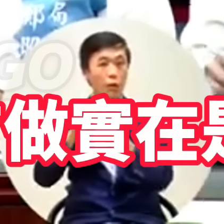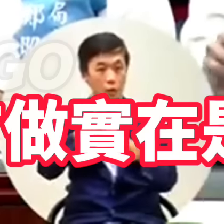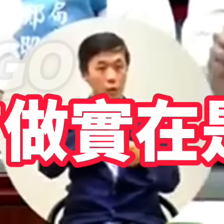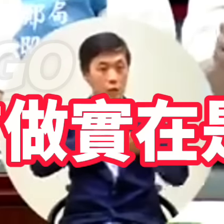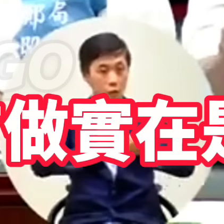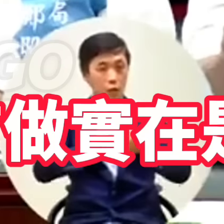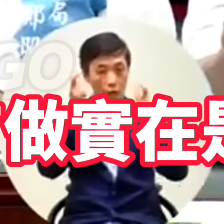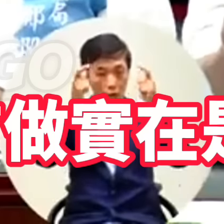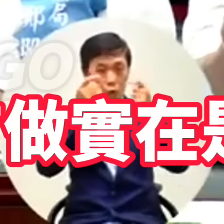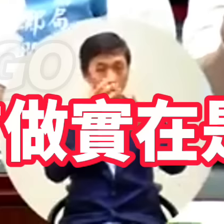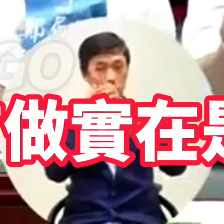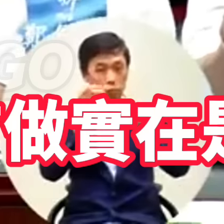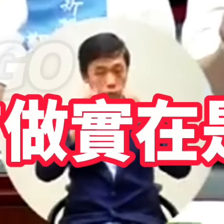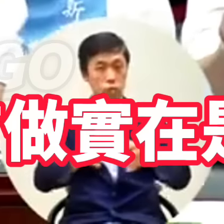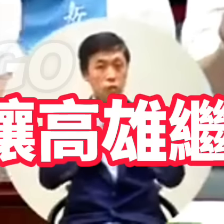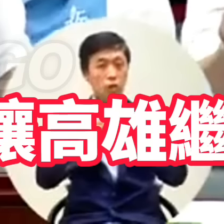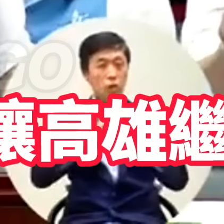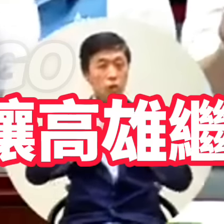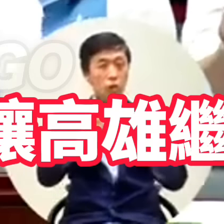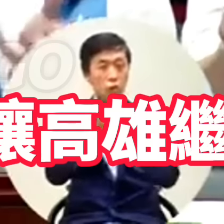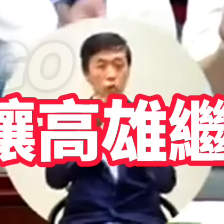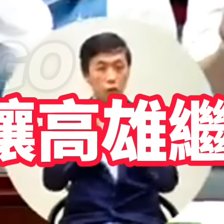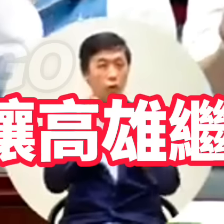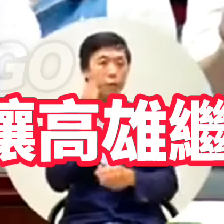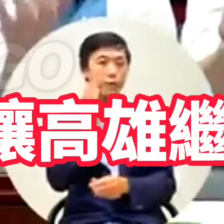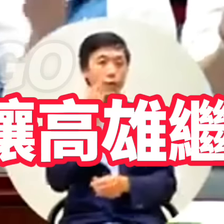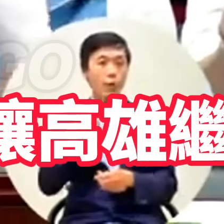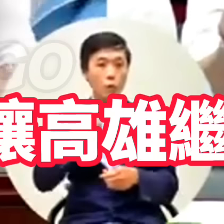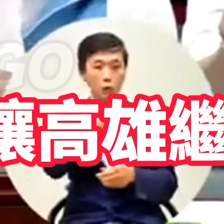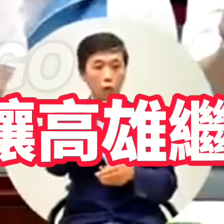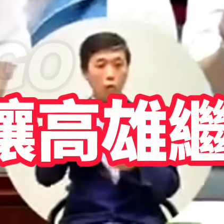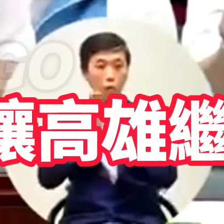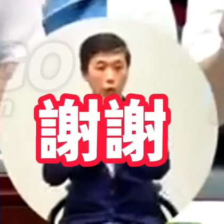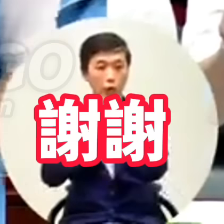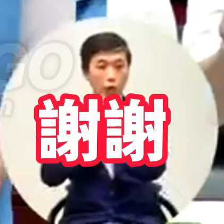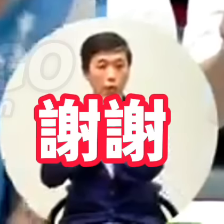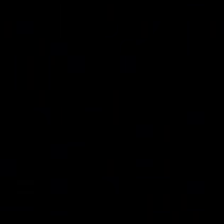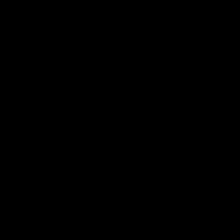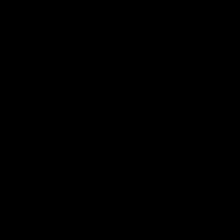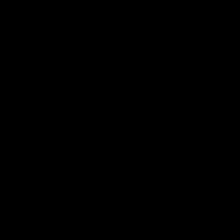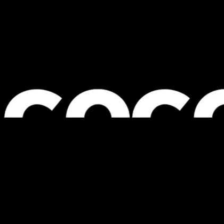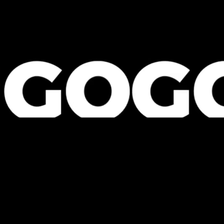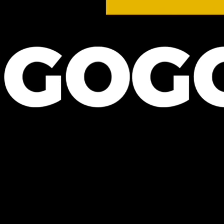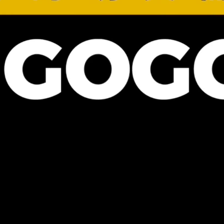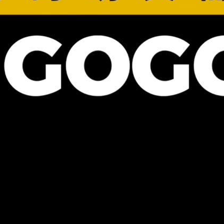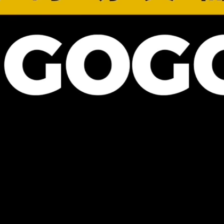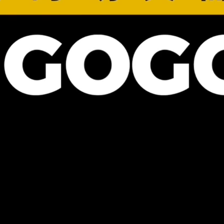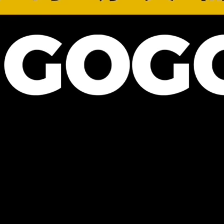现在没有做实在是太可惜，我们一定会让高雄继续发扬光大。谢谢。